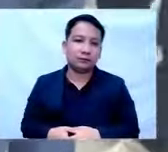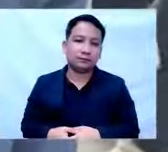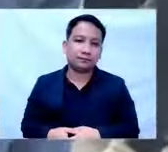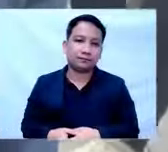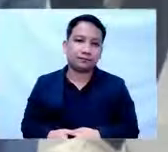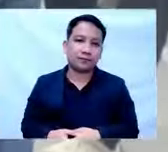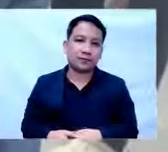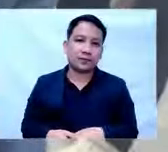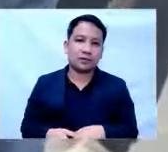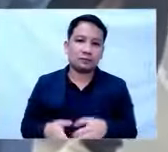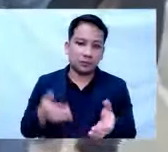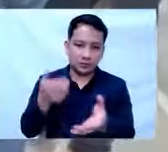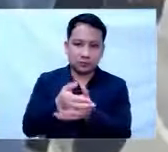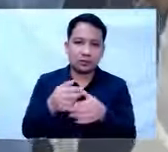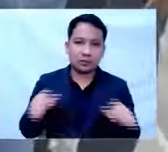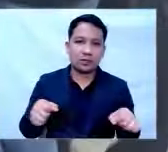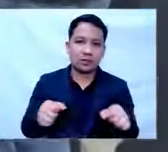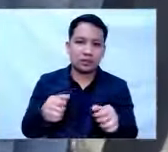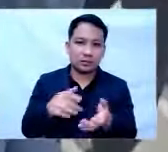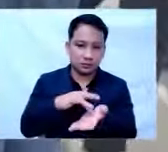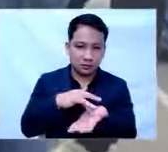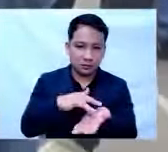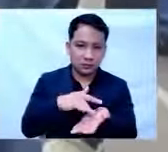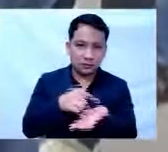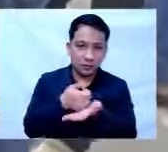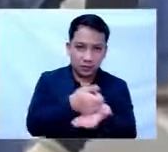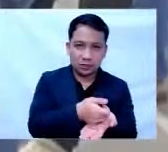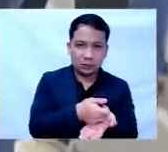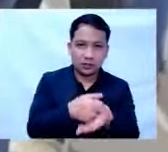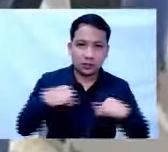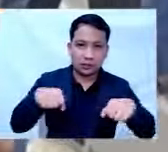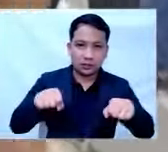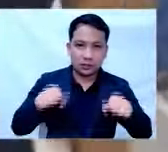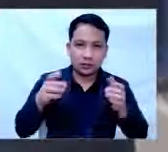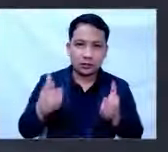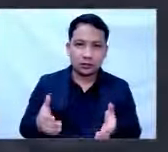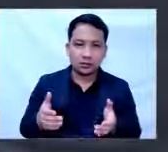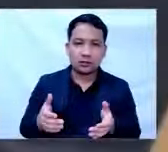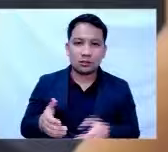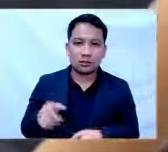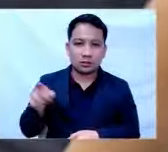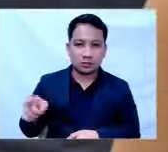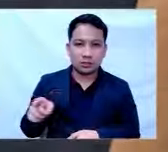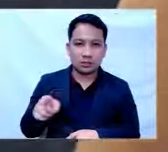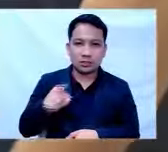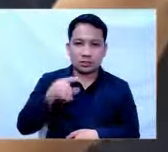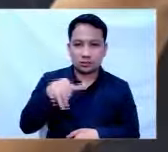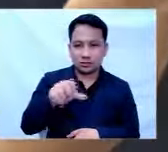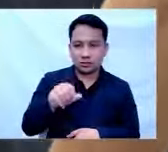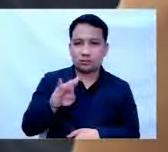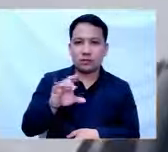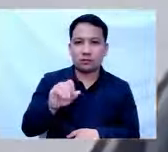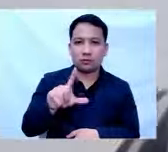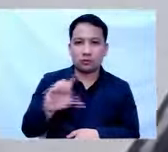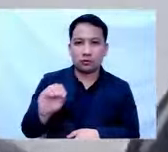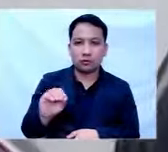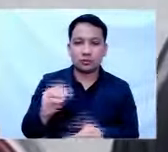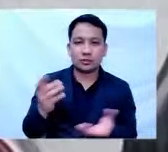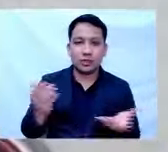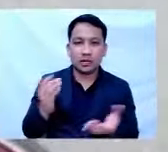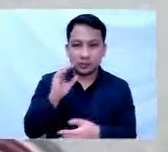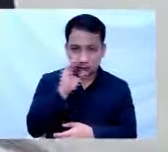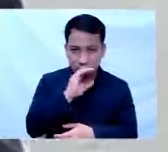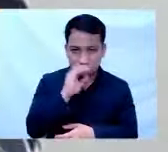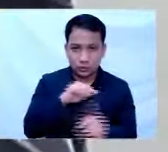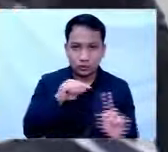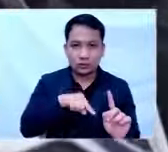Abala ang mga rescuer habang nilalapatan ng first aid ang isang rider sa Pope John Paul Avenue sa Barangay Mabulo sa Cebu City. Ang